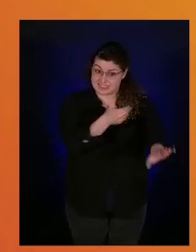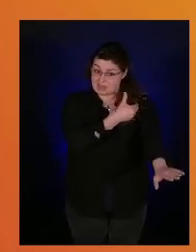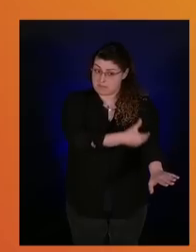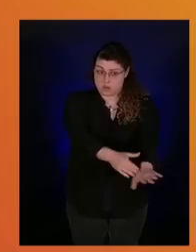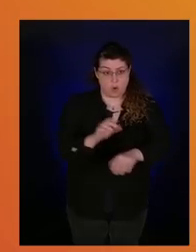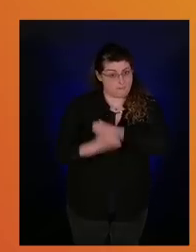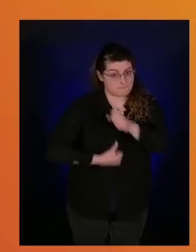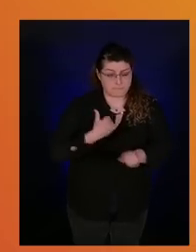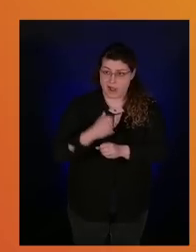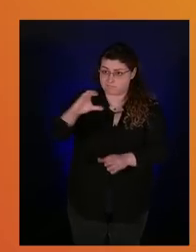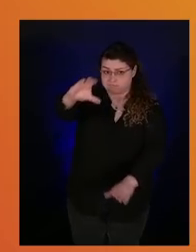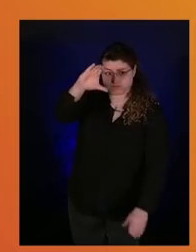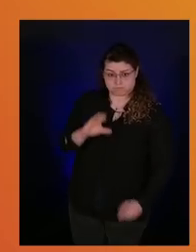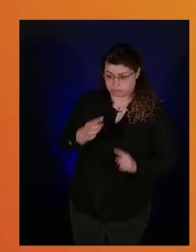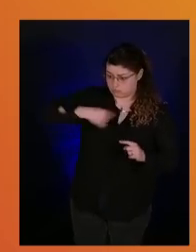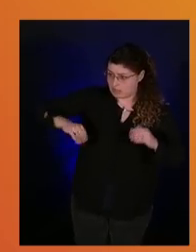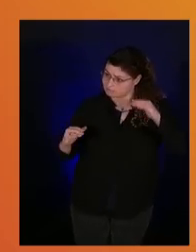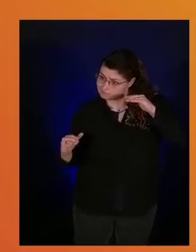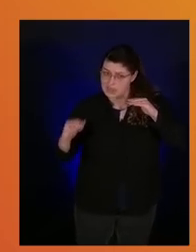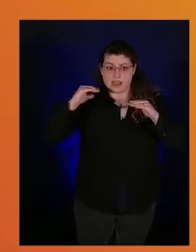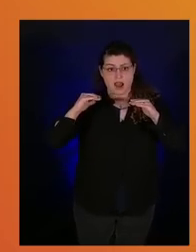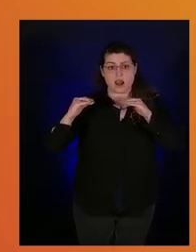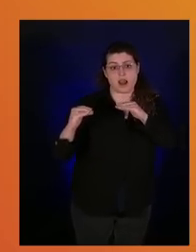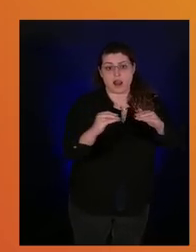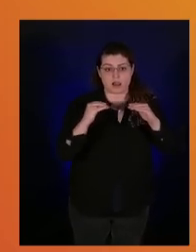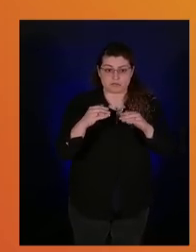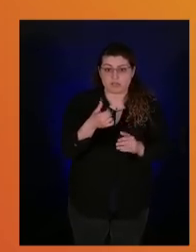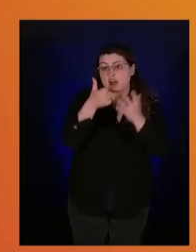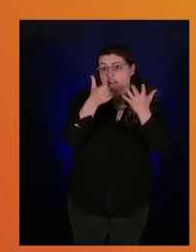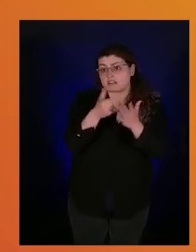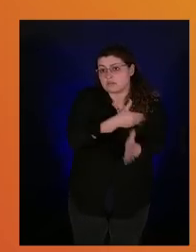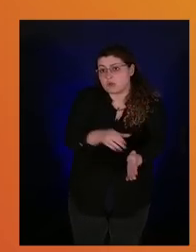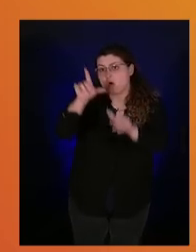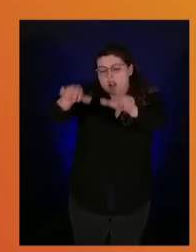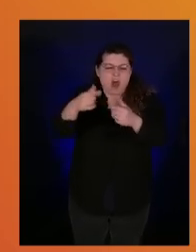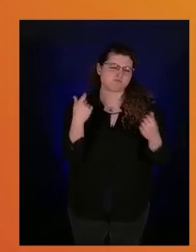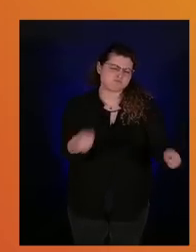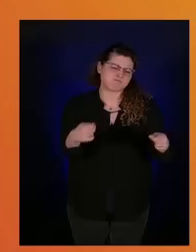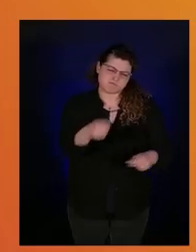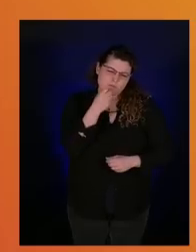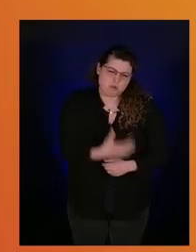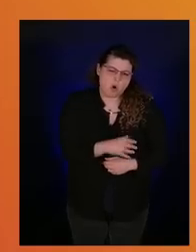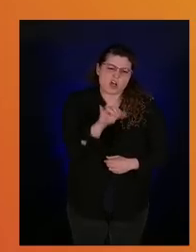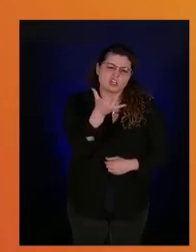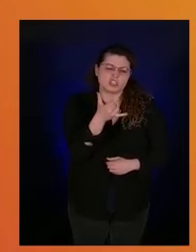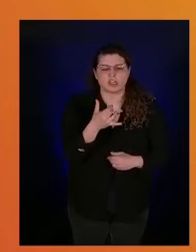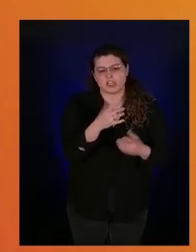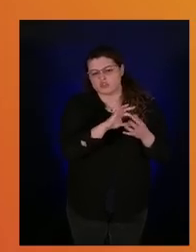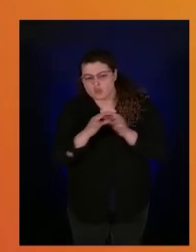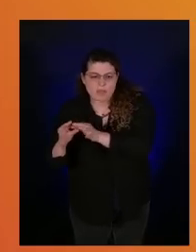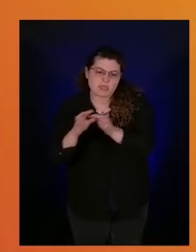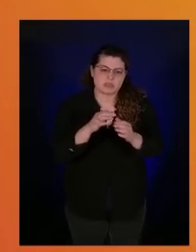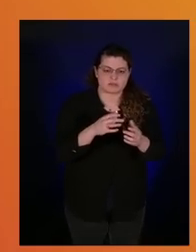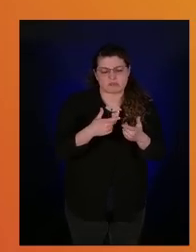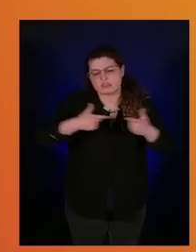an pour mettre tout le monde à égalité. Autant vous dire que les 6 millions, ils les ont, c'est large. Hein, il y a les JO, tout ça. Donc, il n'y a